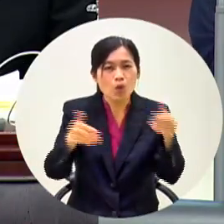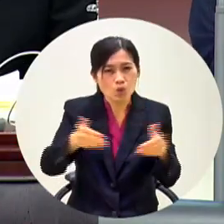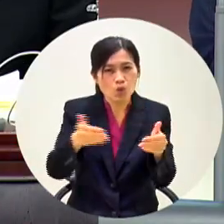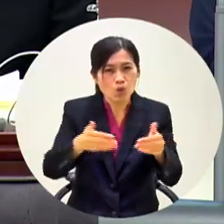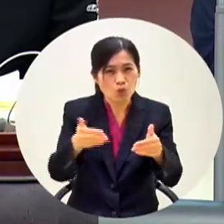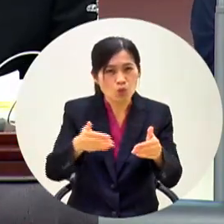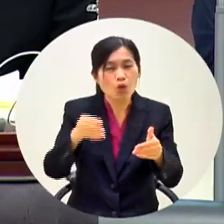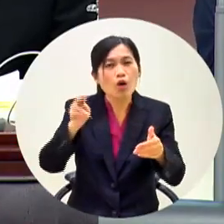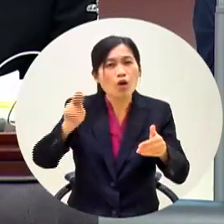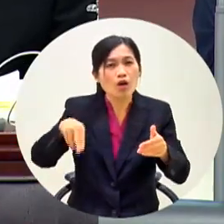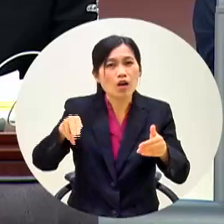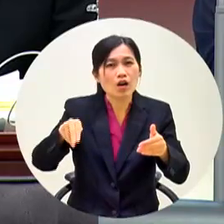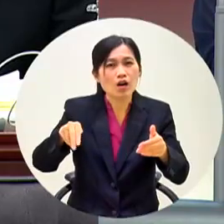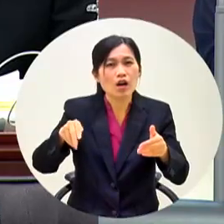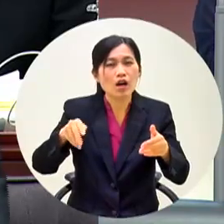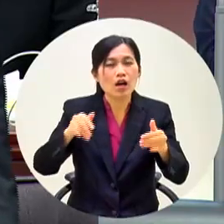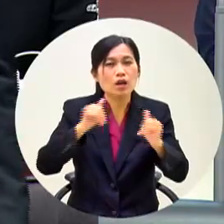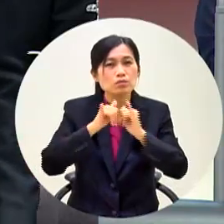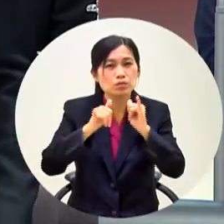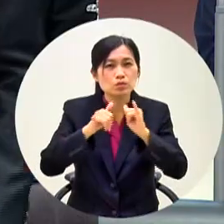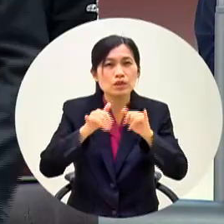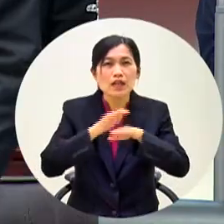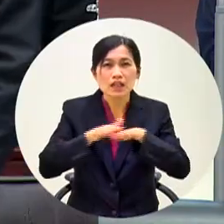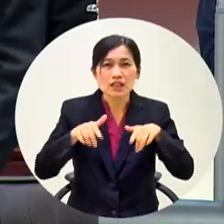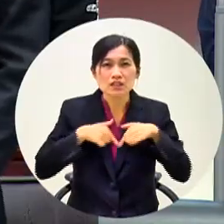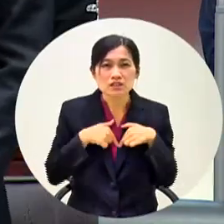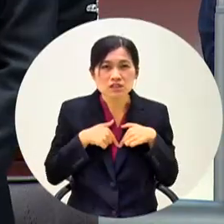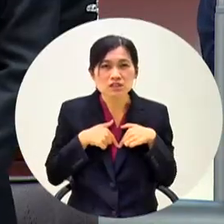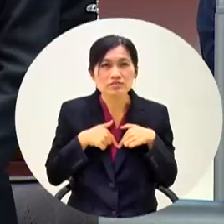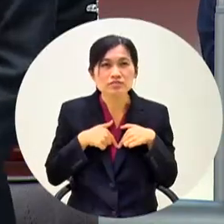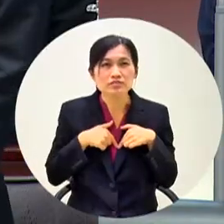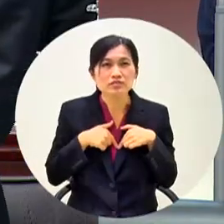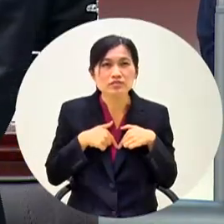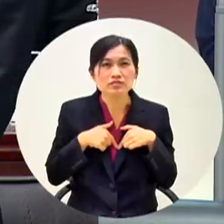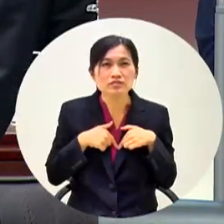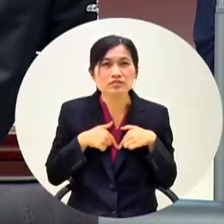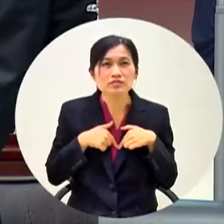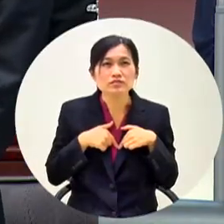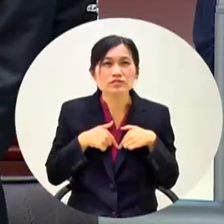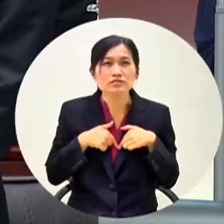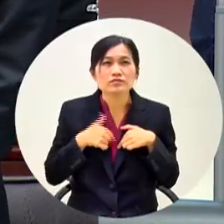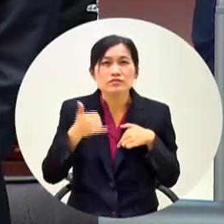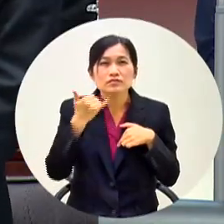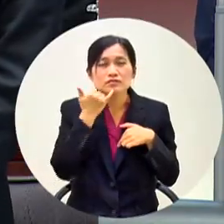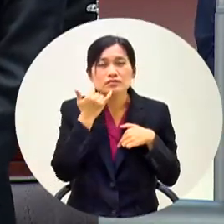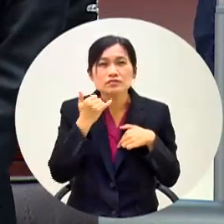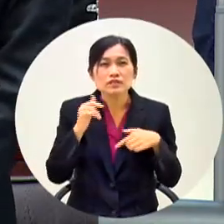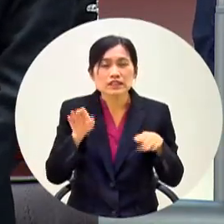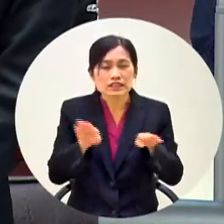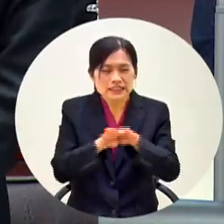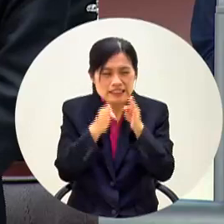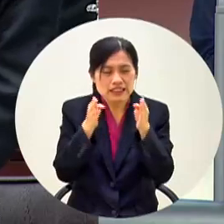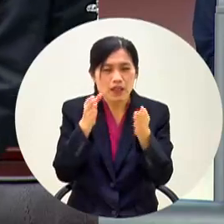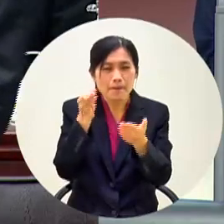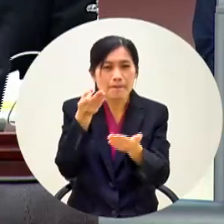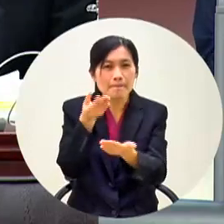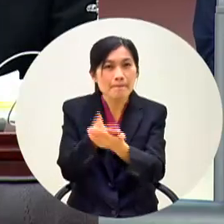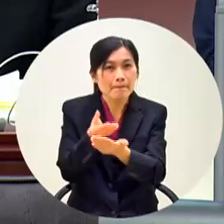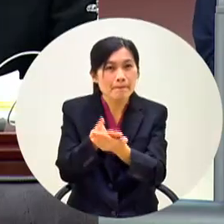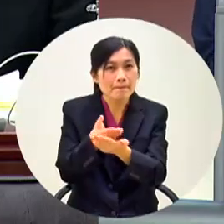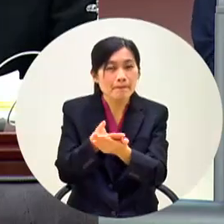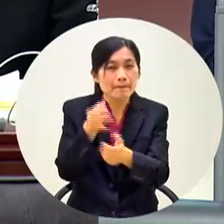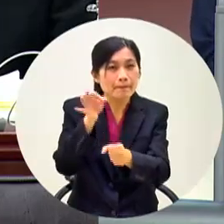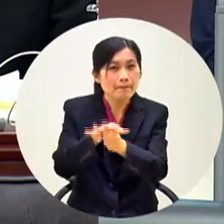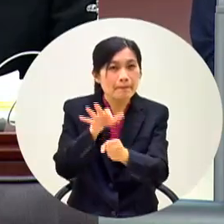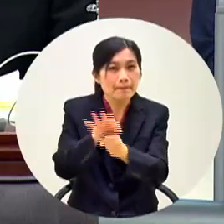让居民能够安心，到时候的这个可以在开始在补偿的时候就是用当时的价格来